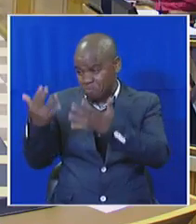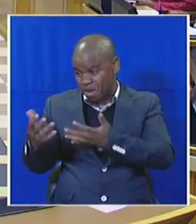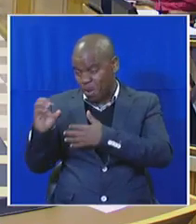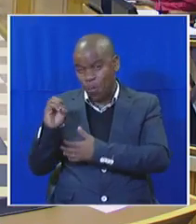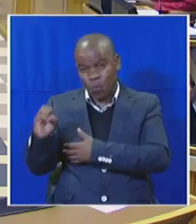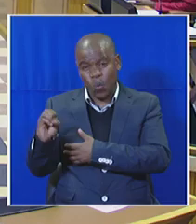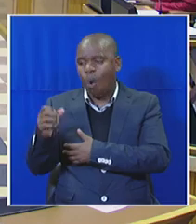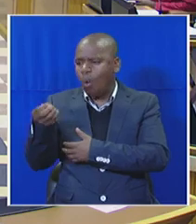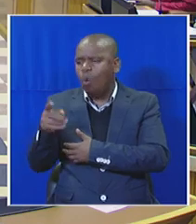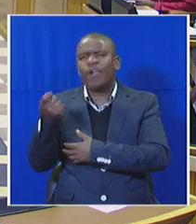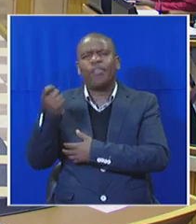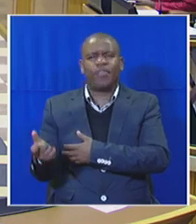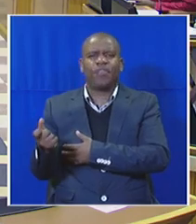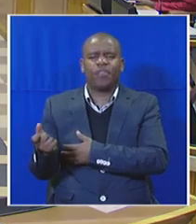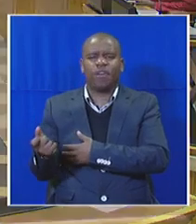President.